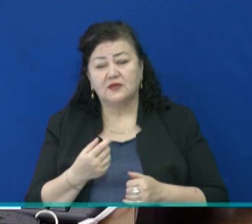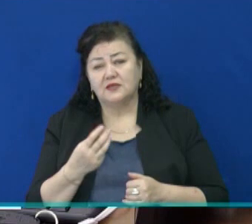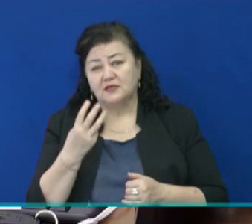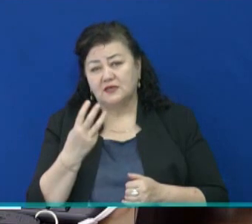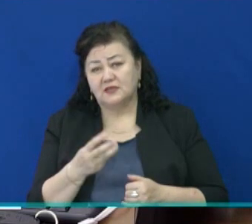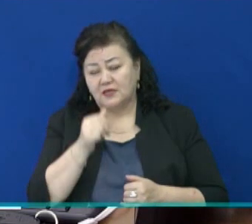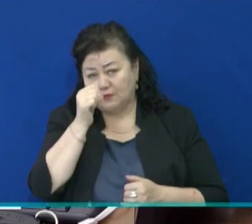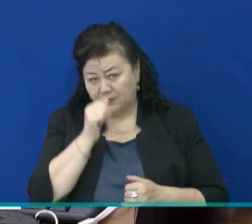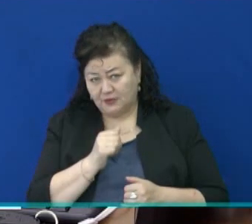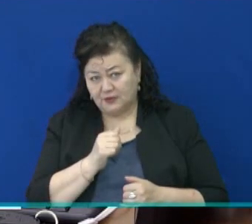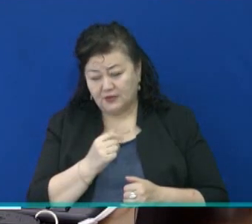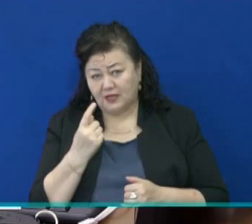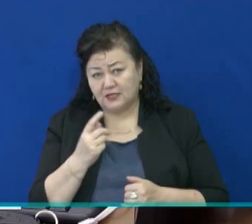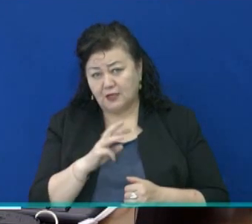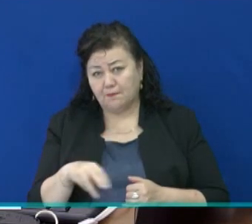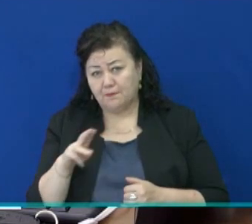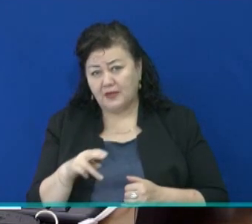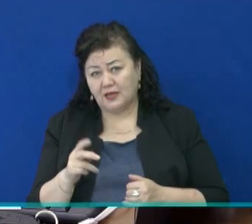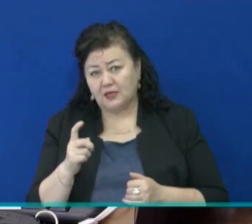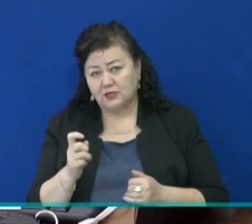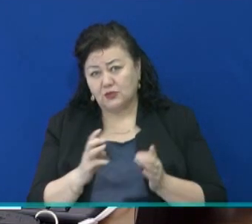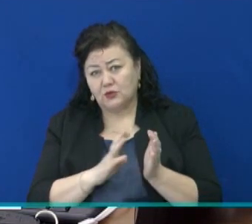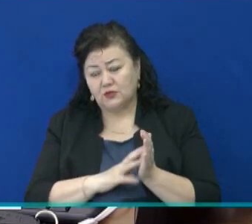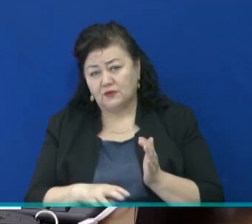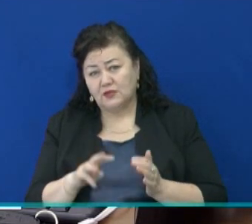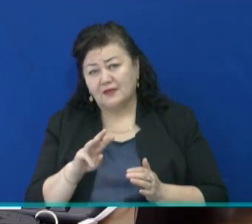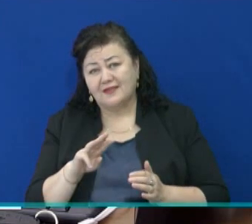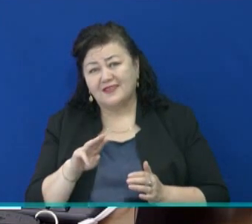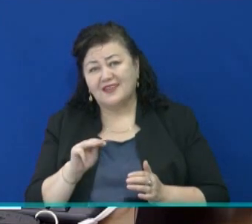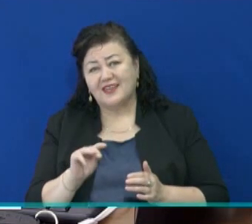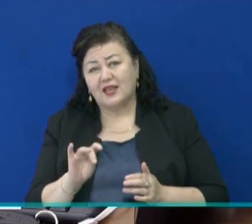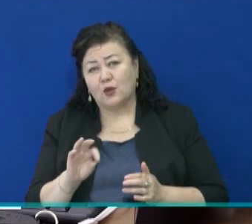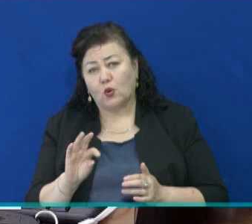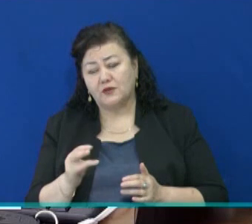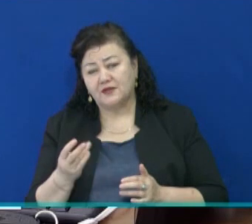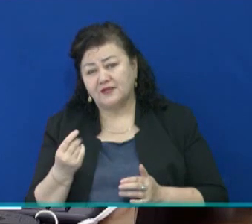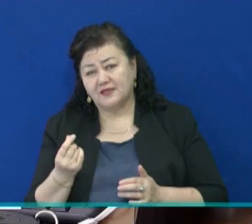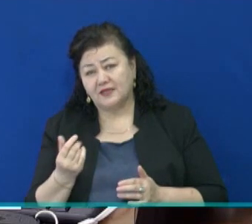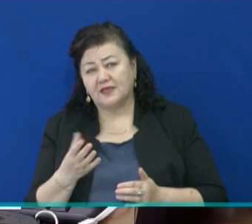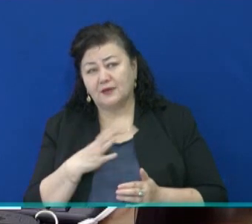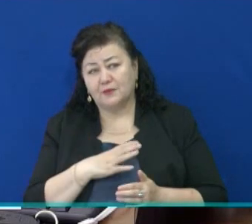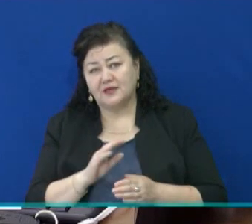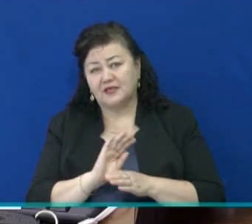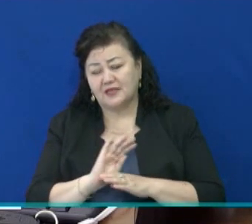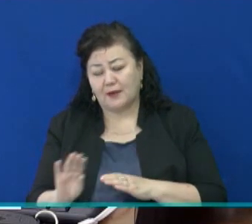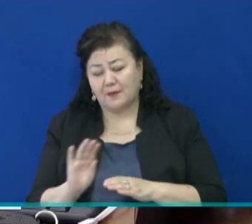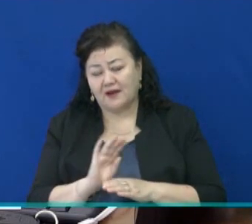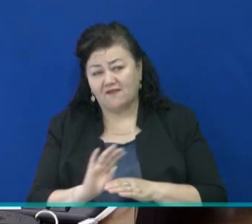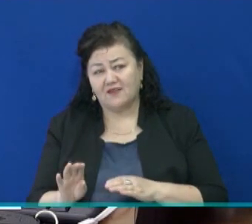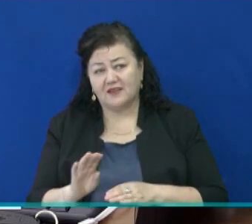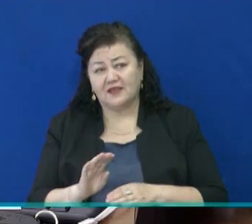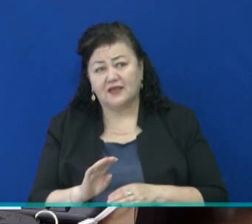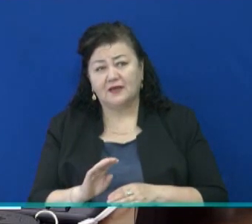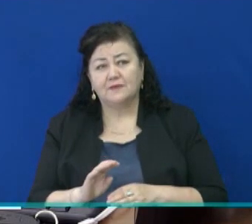маусымына 1 миллиард 159 миллион теңгенің қаржысы тартылып, ол былтырғы сәйкес кезеңмен салыстырғанда 2 есеге артып